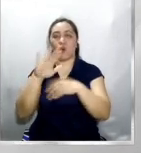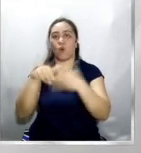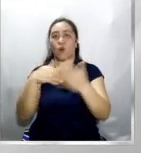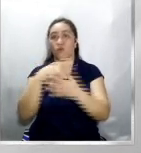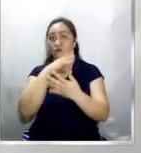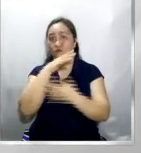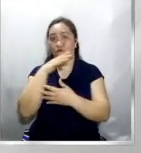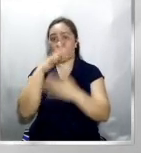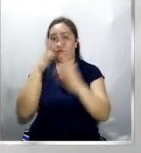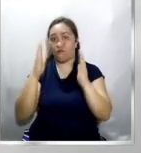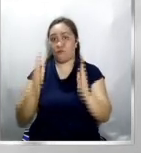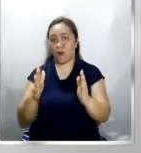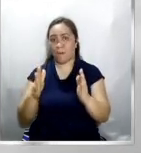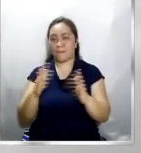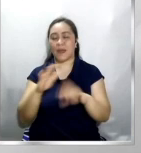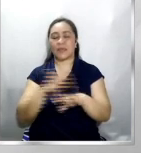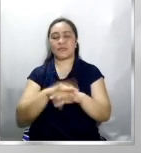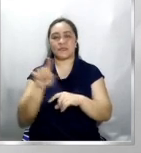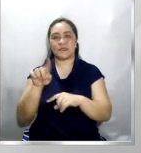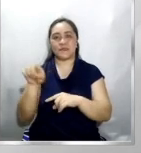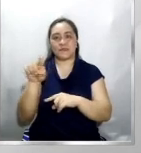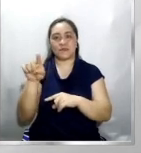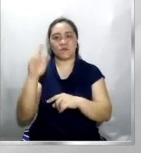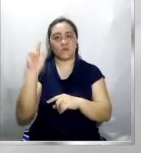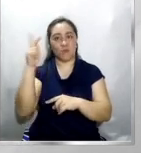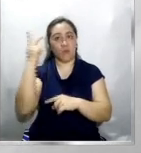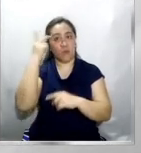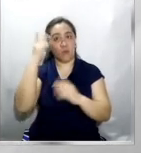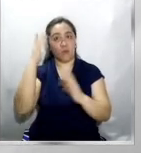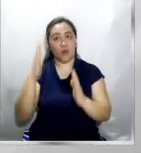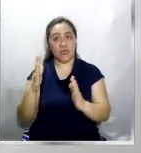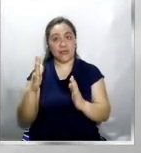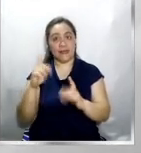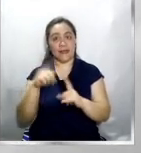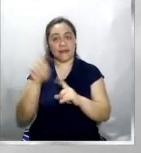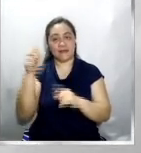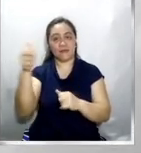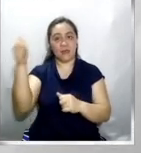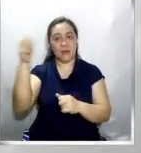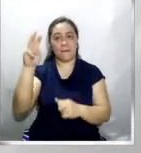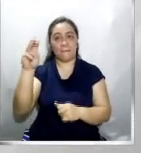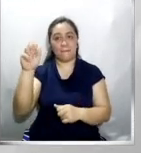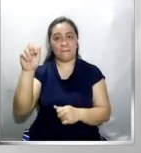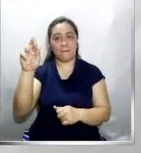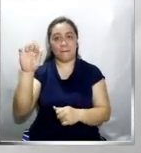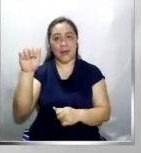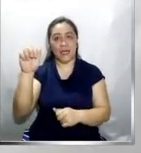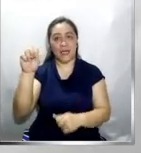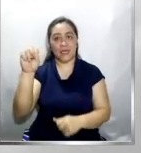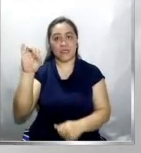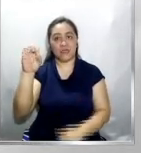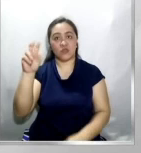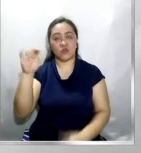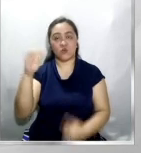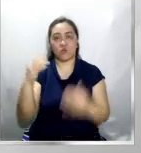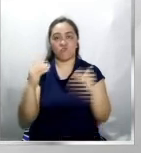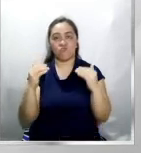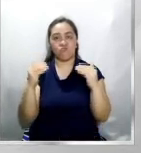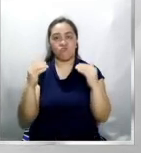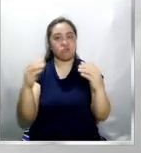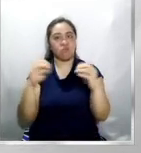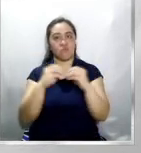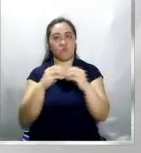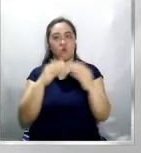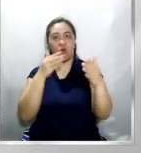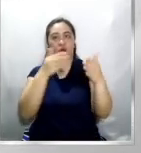NDFP Chief Political Consultant Jose Maria Sison, lalong iigting ang pagkilos laban sa administrasyon dahil sa pagkamatay